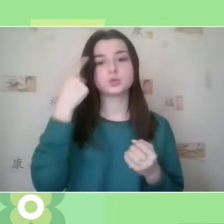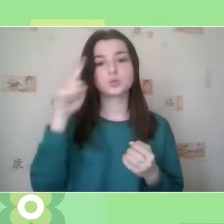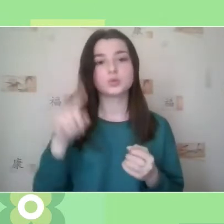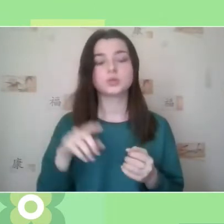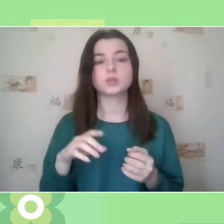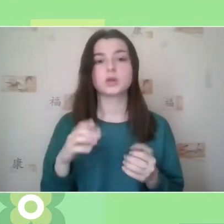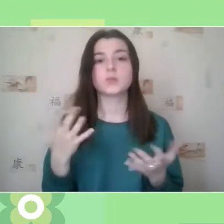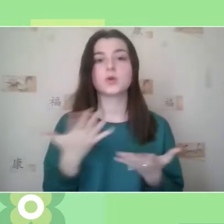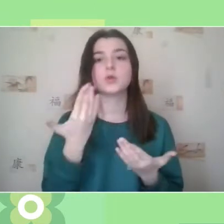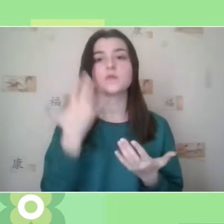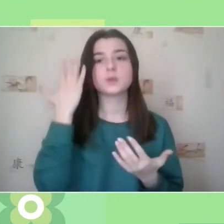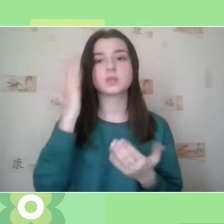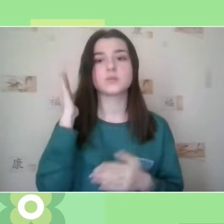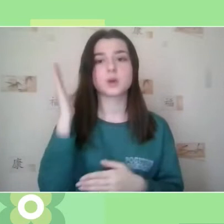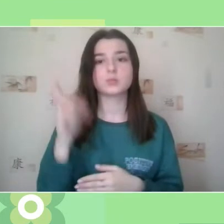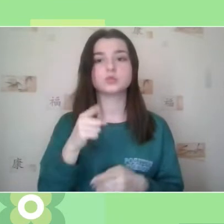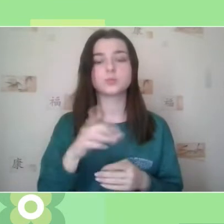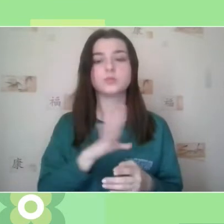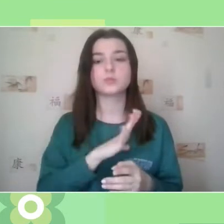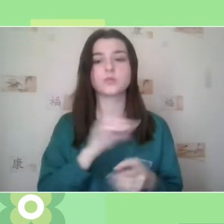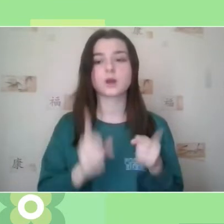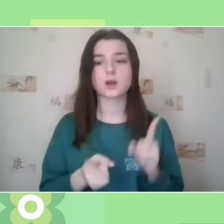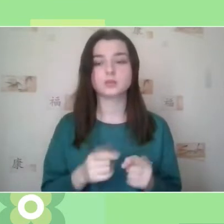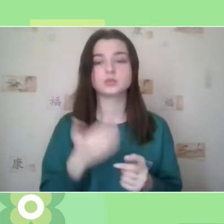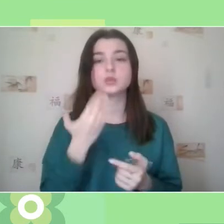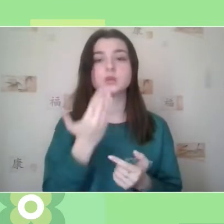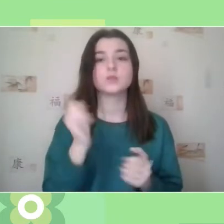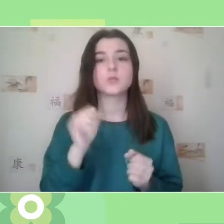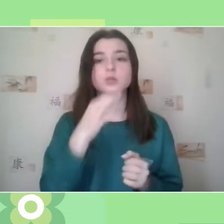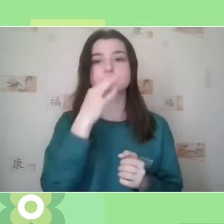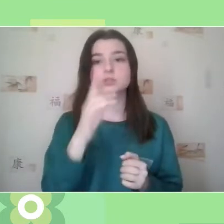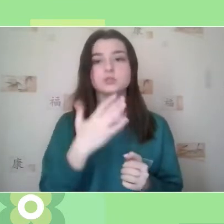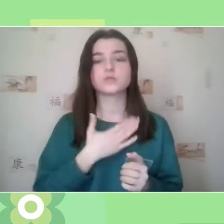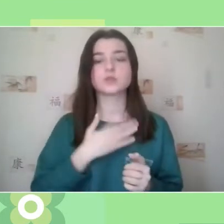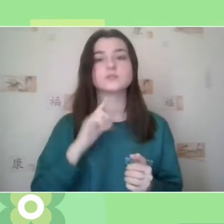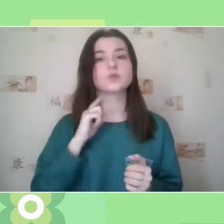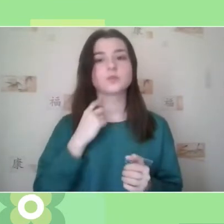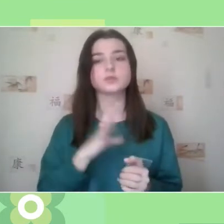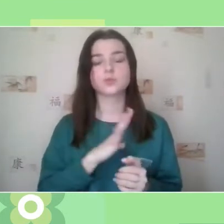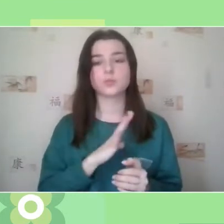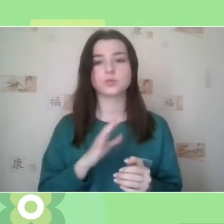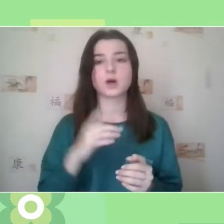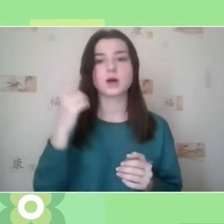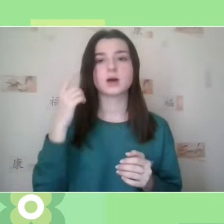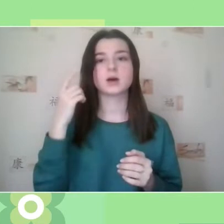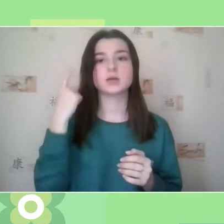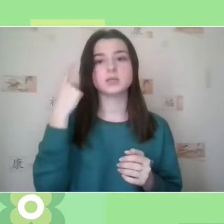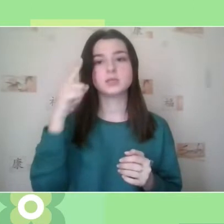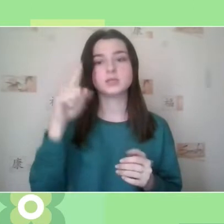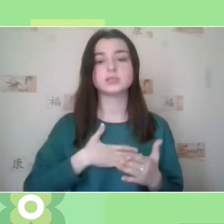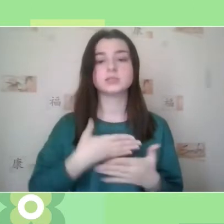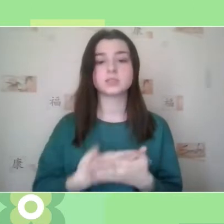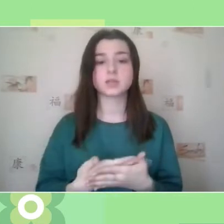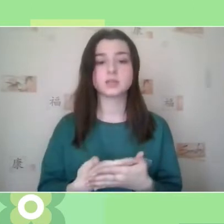який ви мрієте в майбутньому, щоб він став реальністю. Я можу сказати, що у нас в Кропивницькому у нас була ініціатива, а зараз